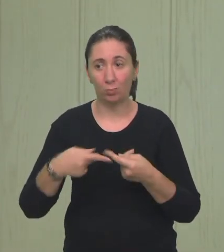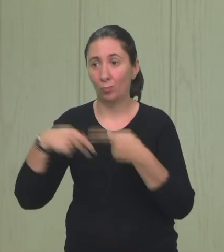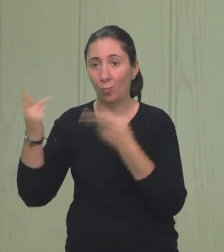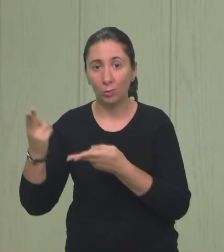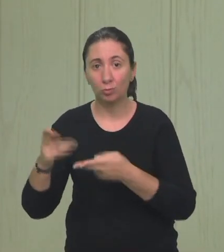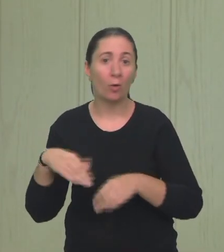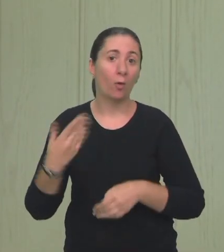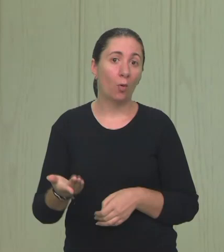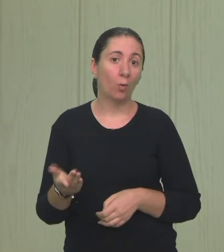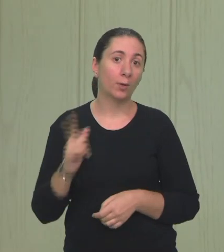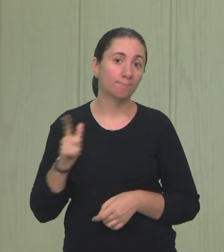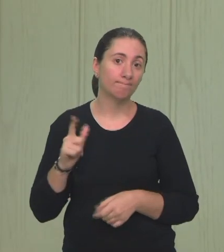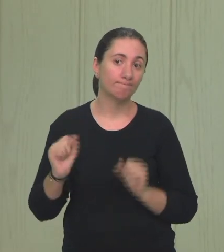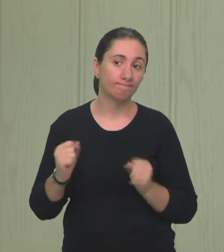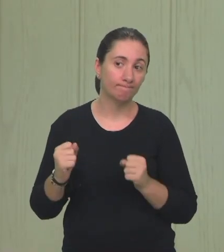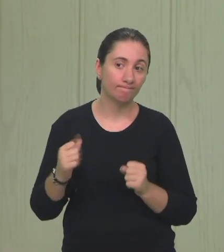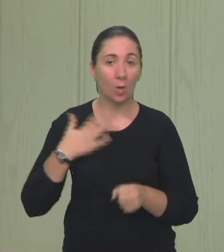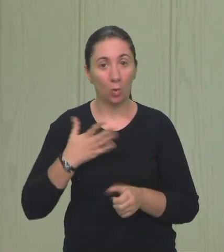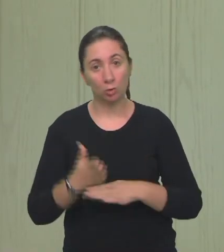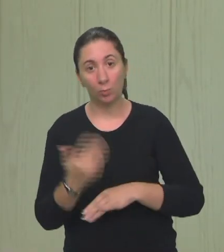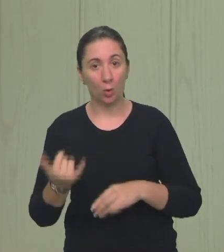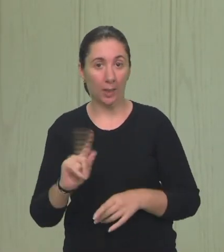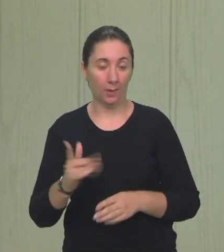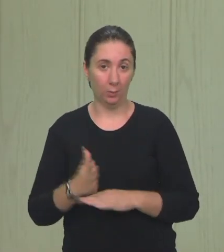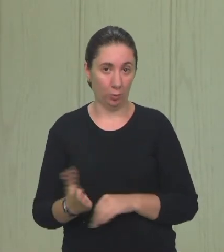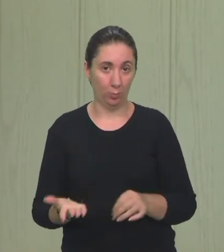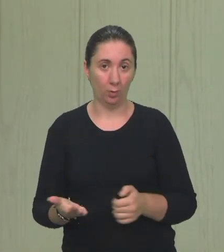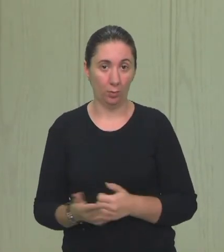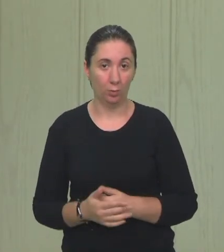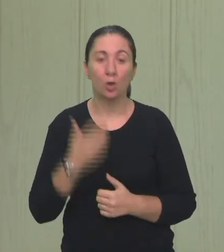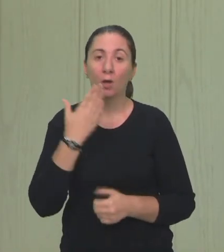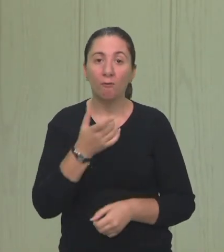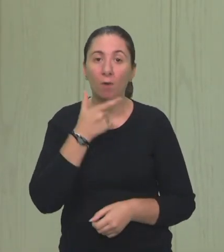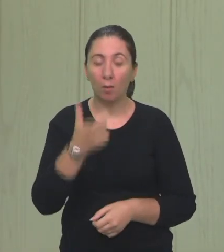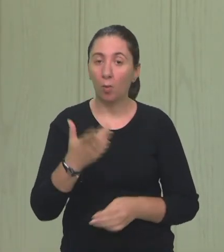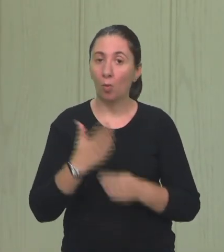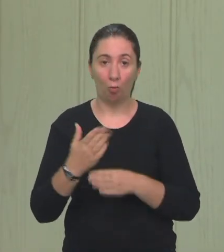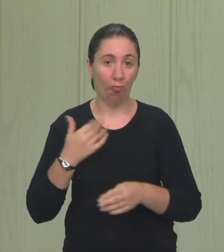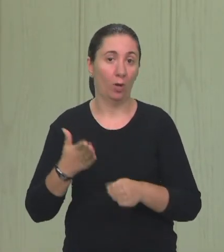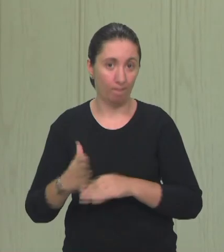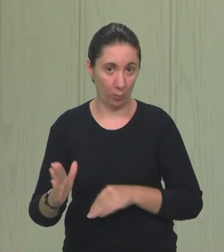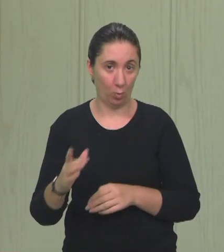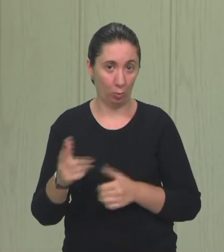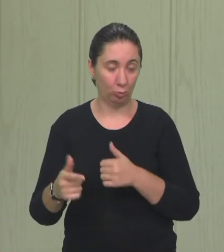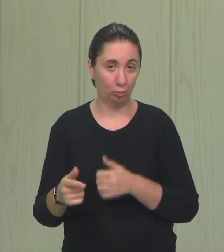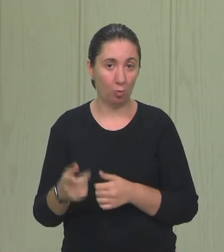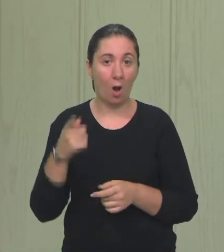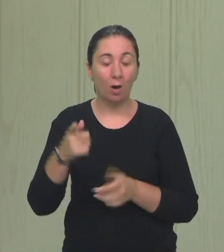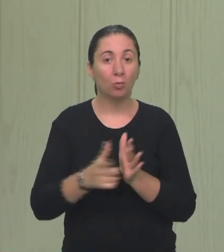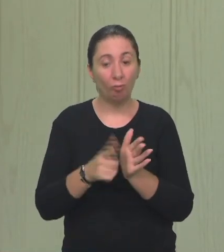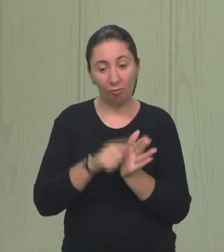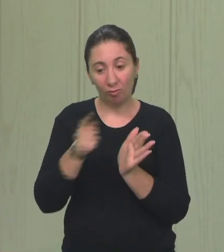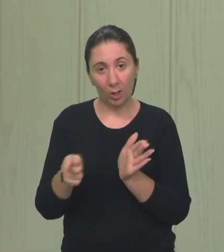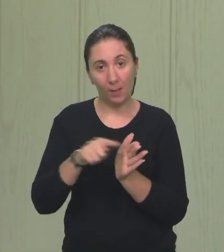pošalješ ga i onda strepiš i čekaš hoće li proći ili neće. Hvala Bogu, uvijek prođu, ali taj period,